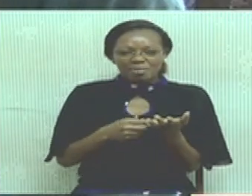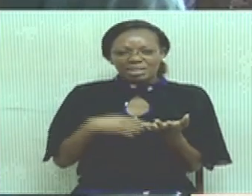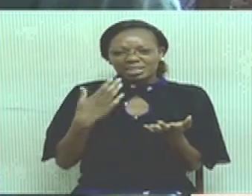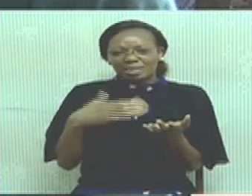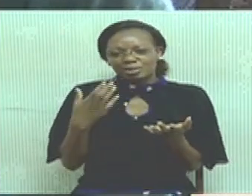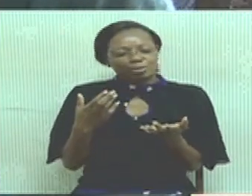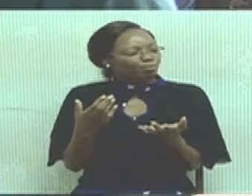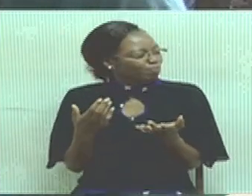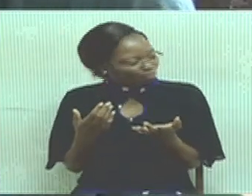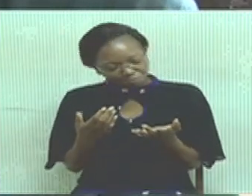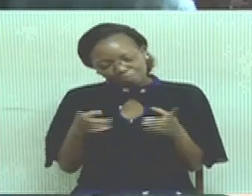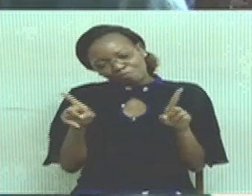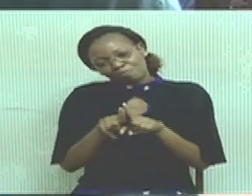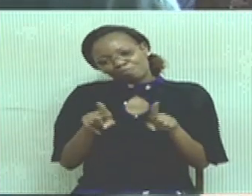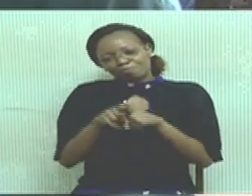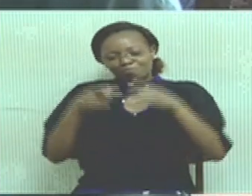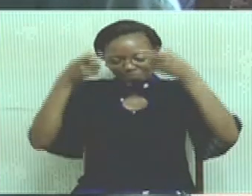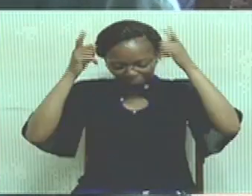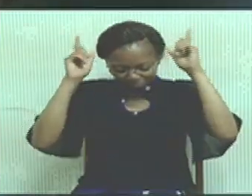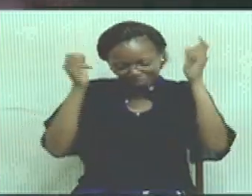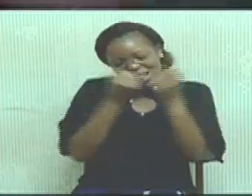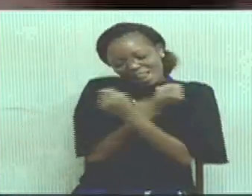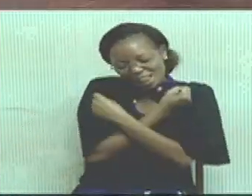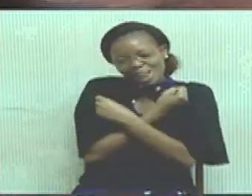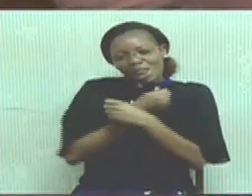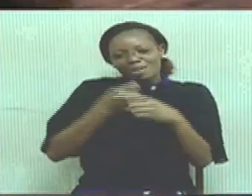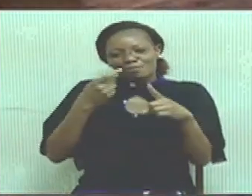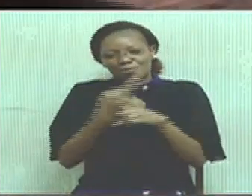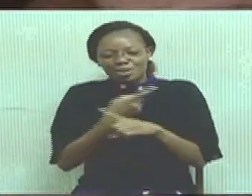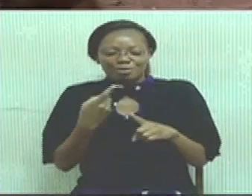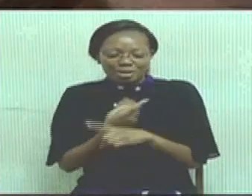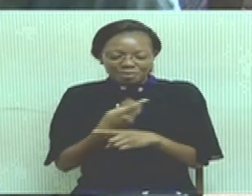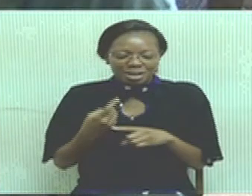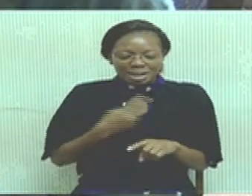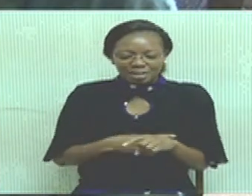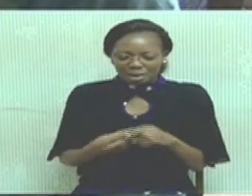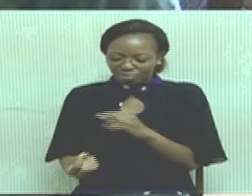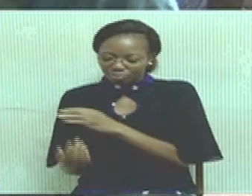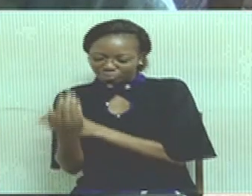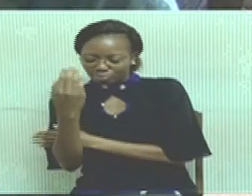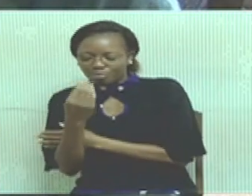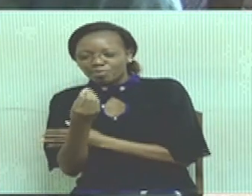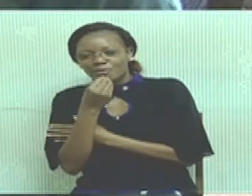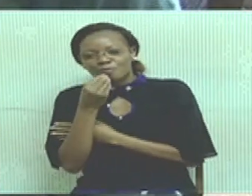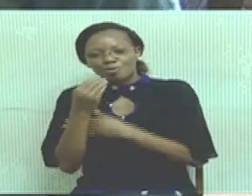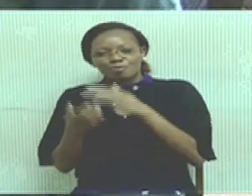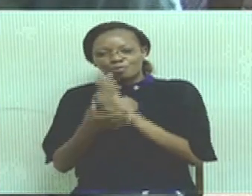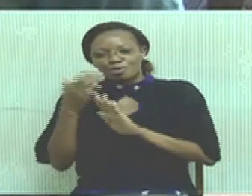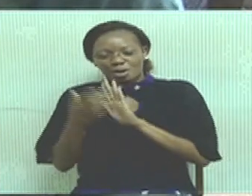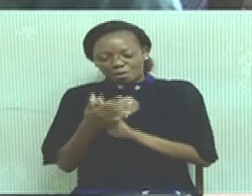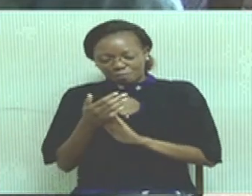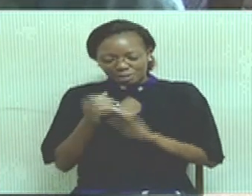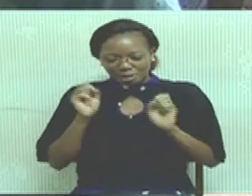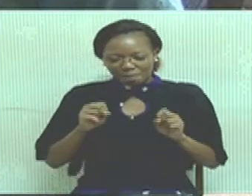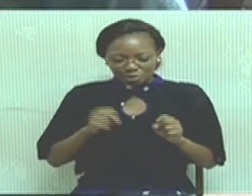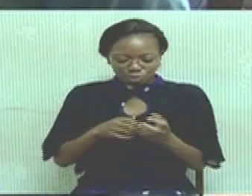wakati. Sasa ingine unataka kitu iko mixed up. Vile tu ng'ombe ni hivyo hivyo. Na ng'ombe inatakiwa ikiamuka asubuhi, uipatia